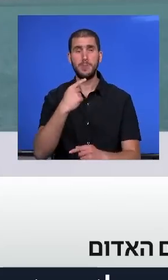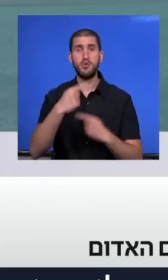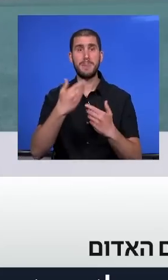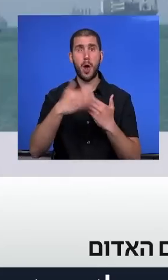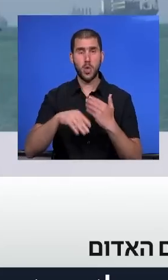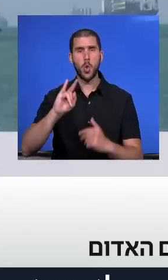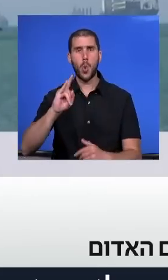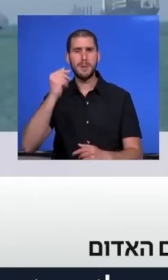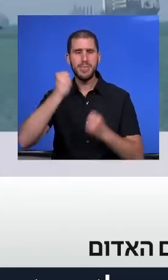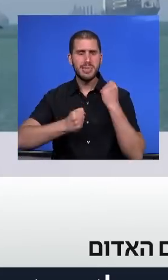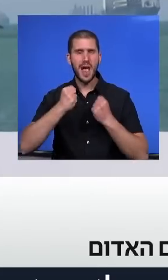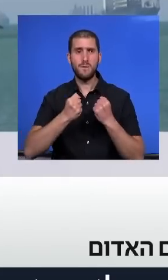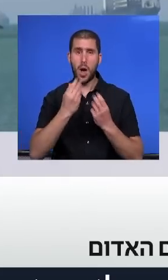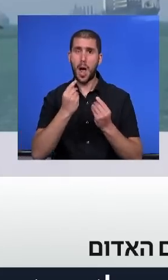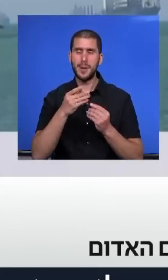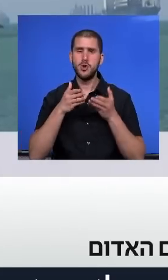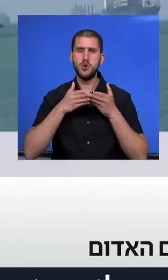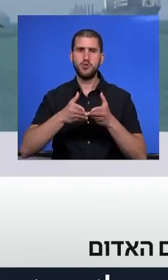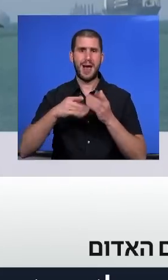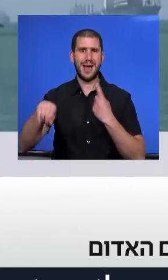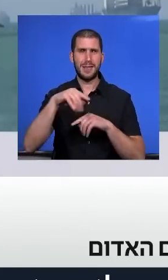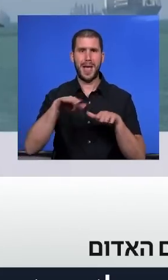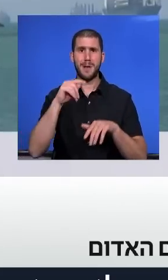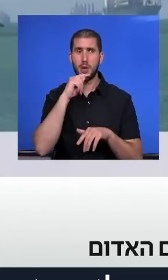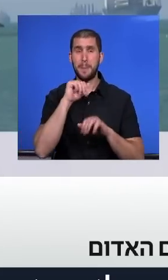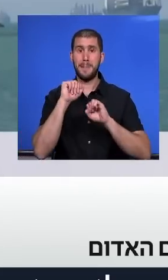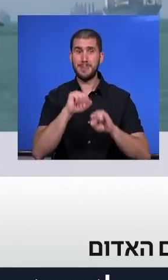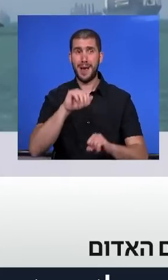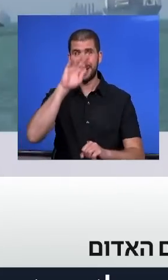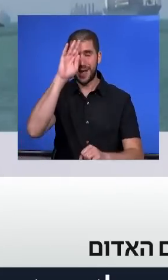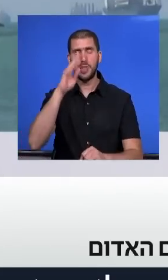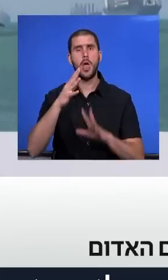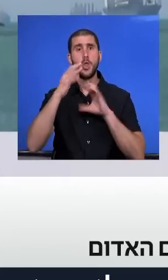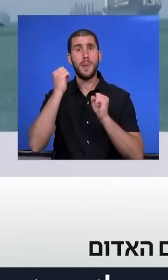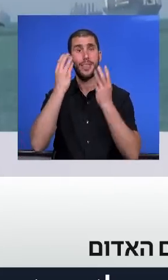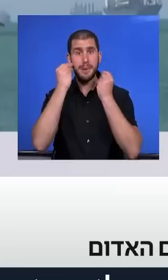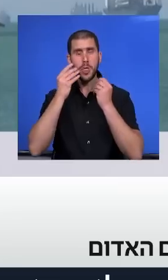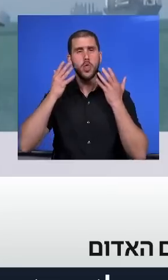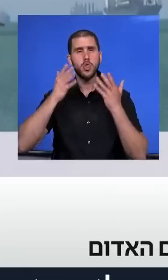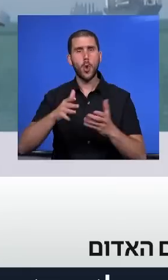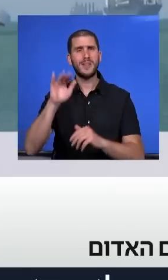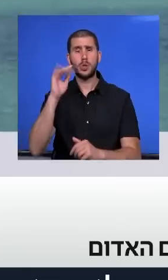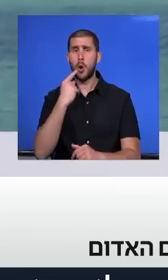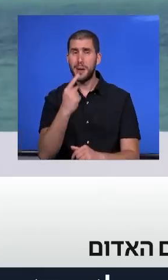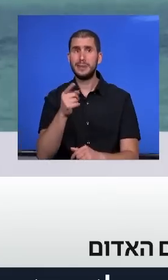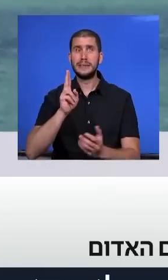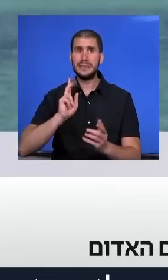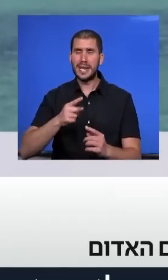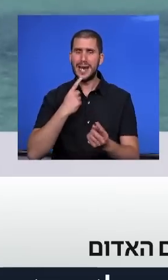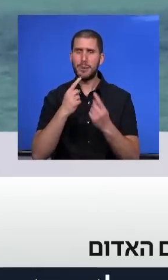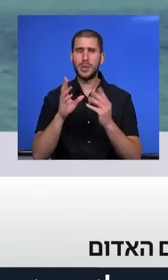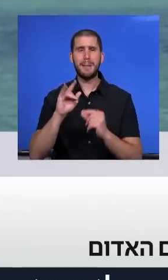החוסים תקפו לא אחת כלי שייט בים האדום בתמיכת איראן. אותו דיפלומט מתימן תוקף את סעודיה ואומר כי היא מגיעה להידברות עם